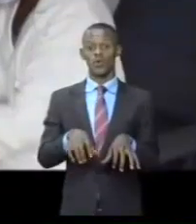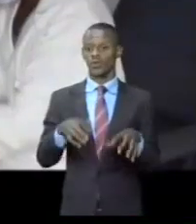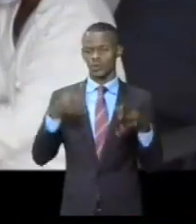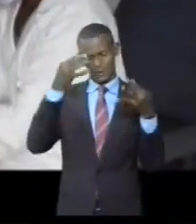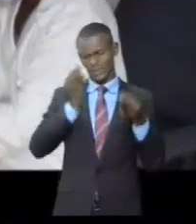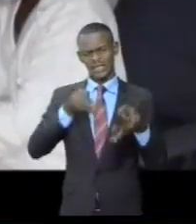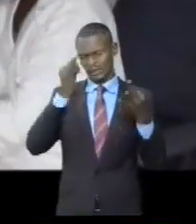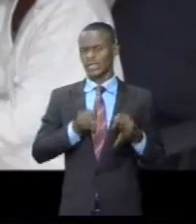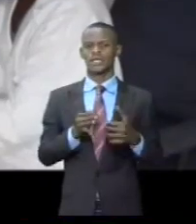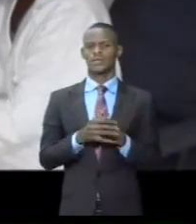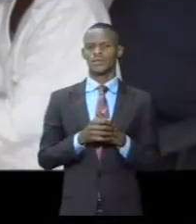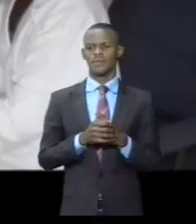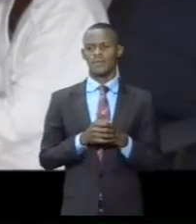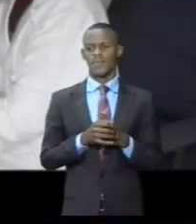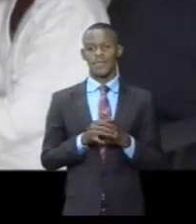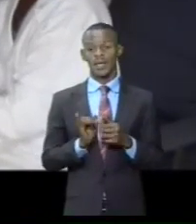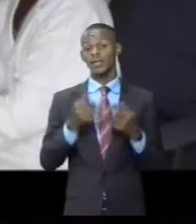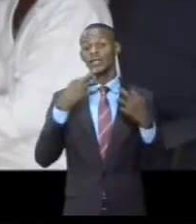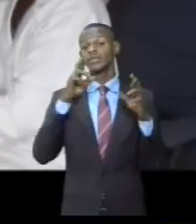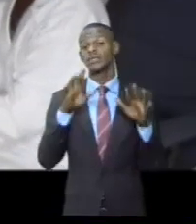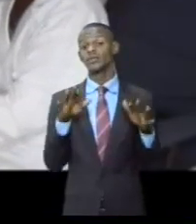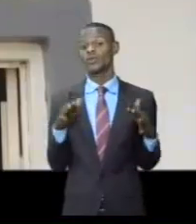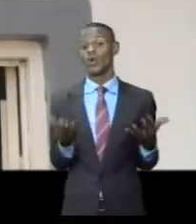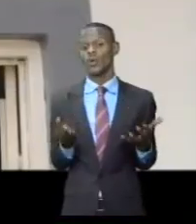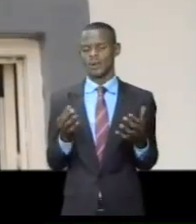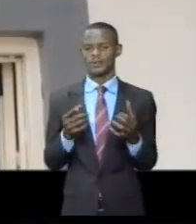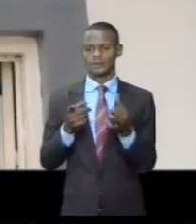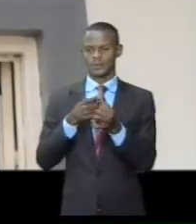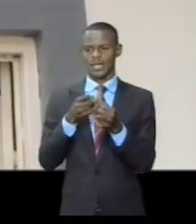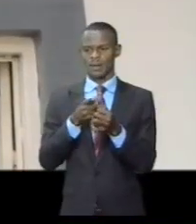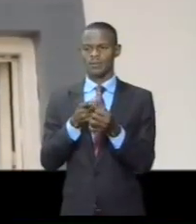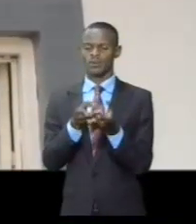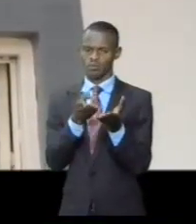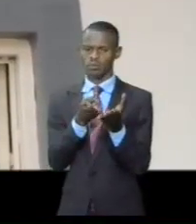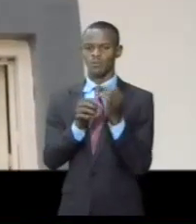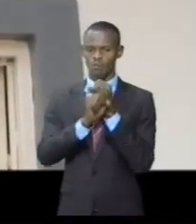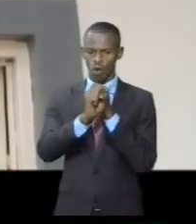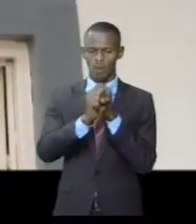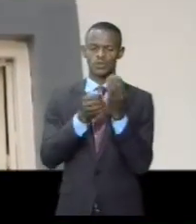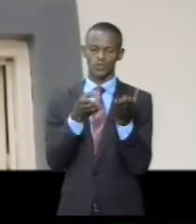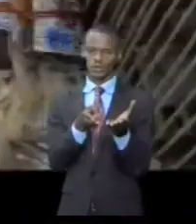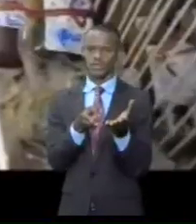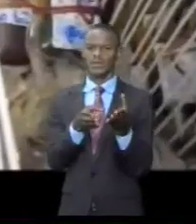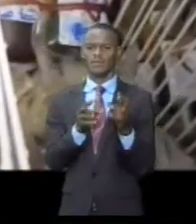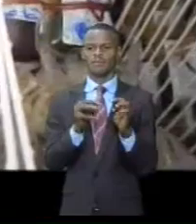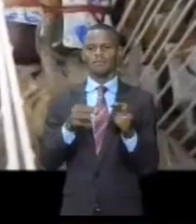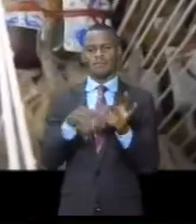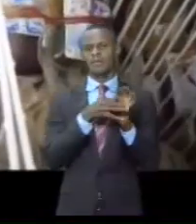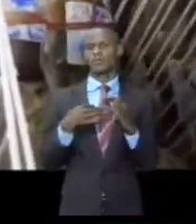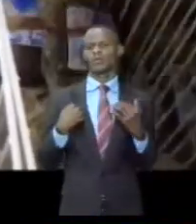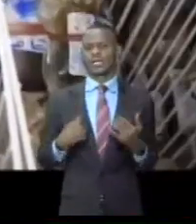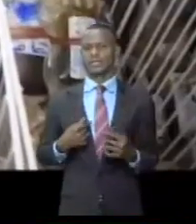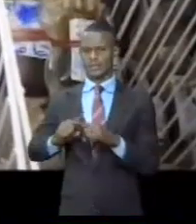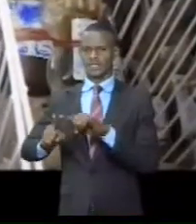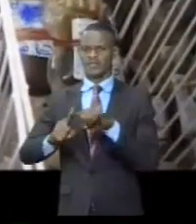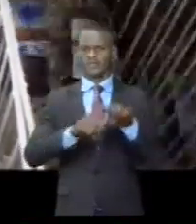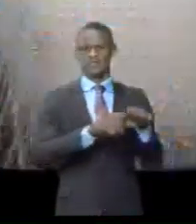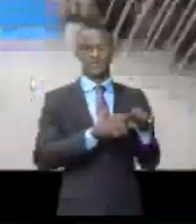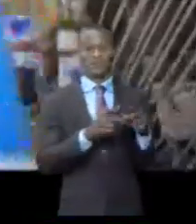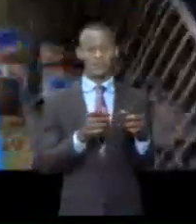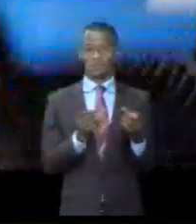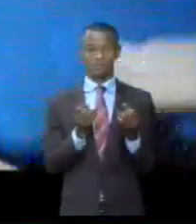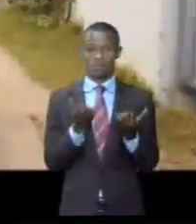engagée. Un moyen d'y parvenir, c'est la promotion et la subvention des mutuelles de santé. La maladie peut nous